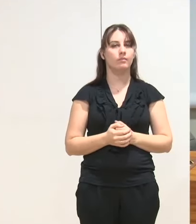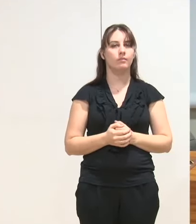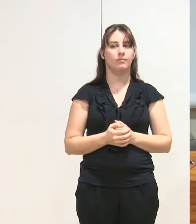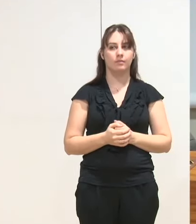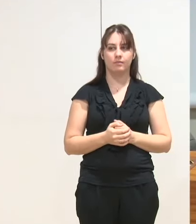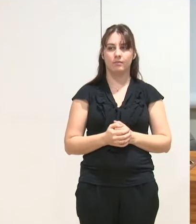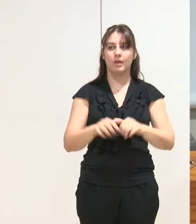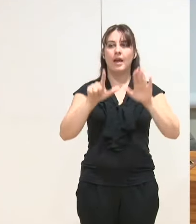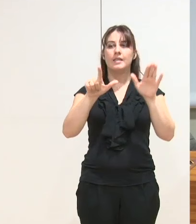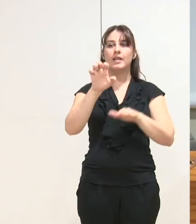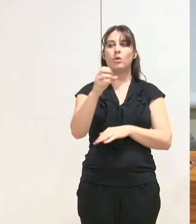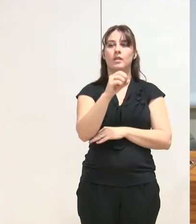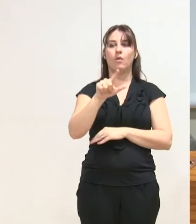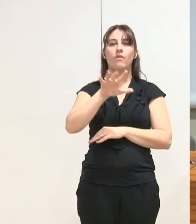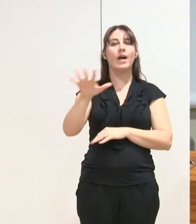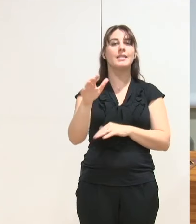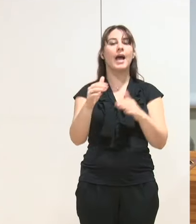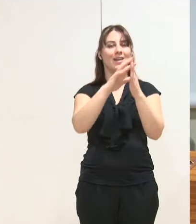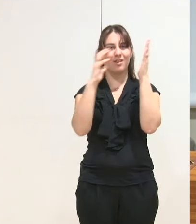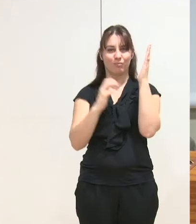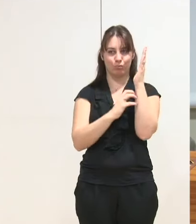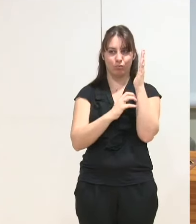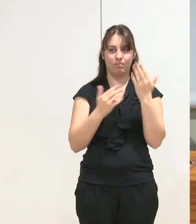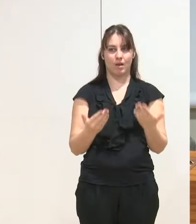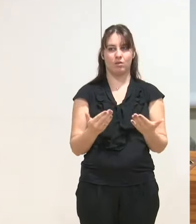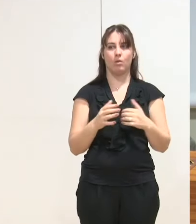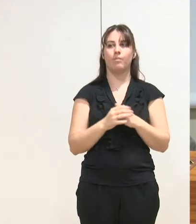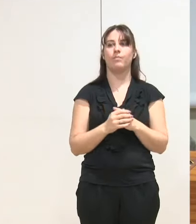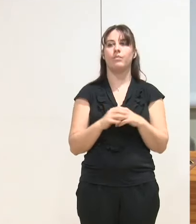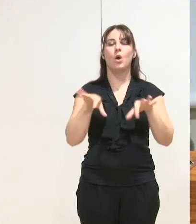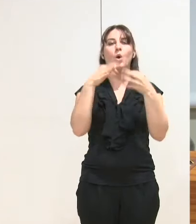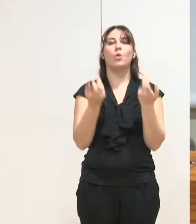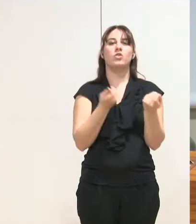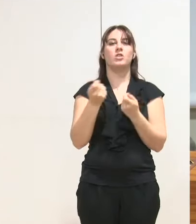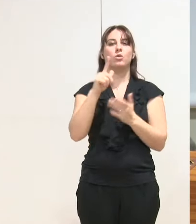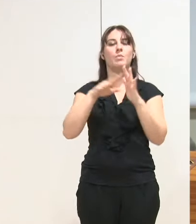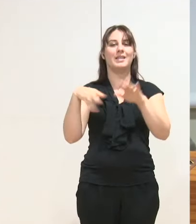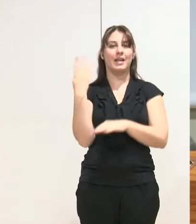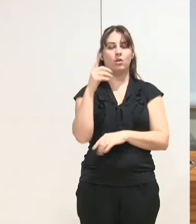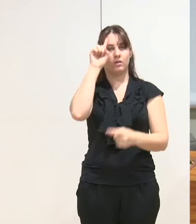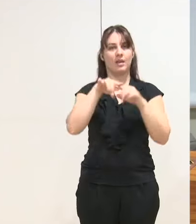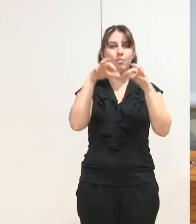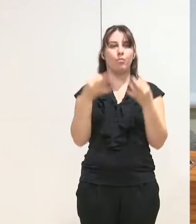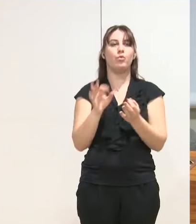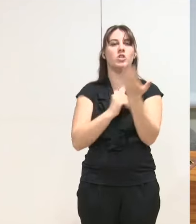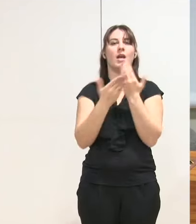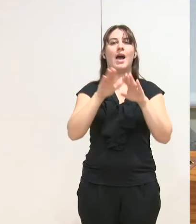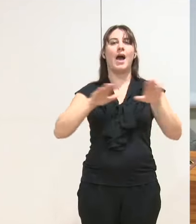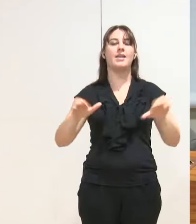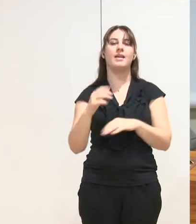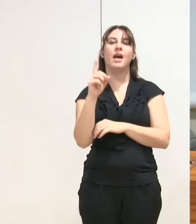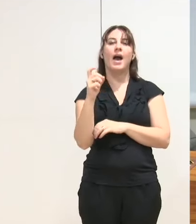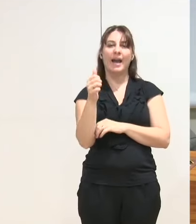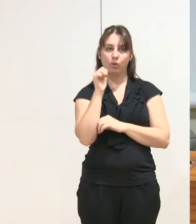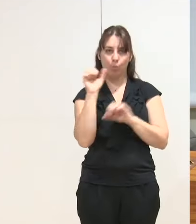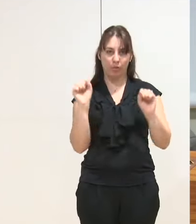7e 025 maintenan le compte de gestion 2014 sur le budget annexe régie de l'eau potable qui ne souhaite